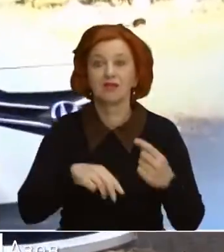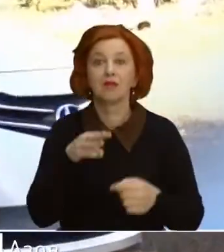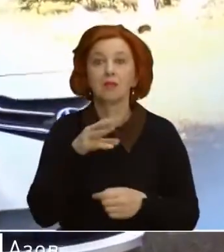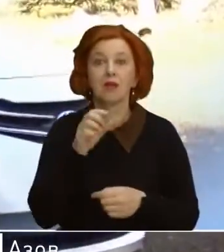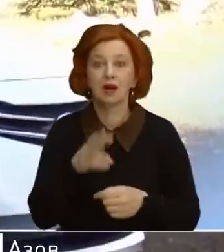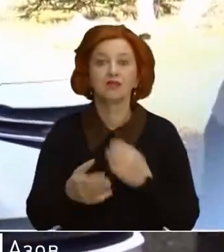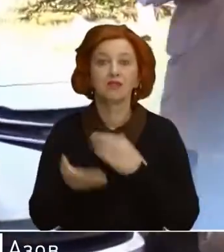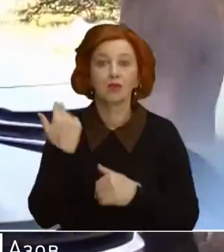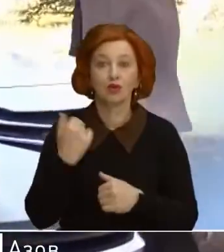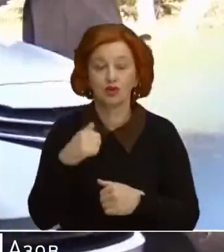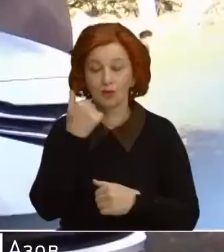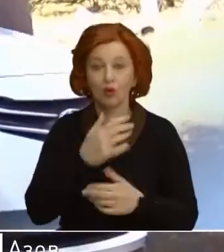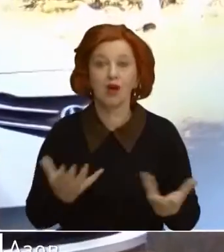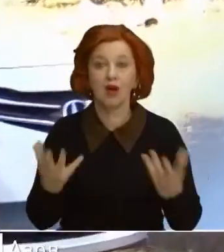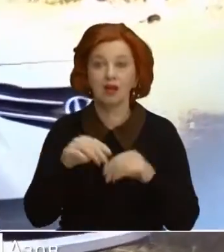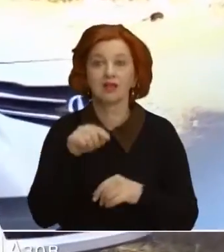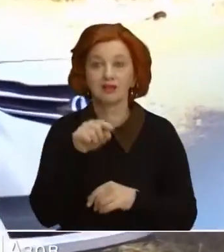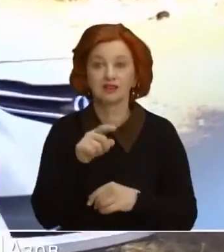года и сегодня объединяет около тысячи человек